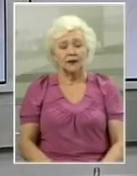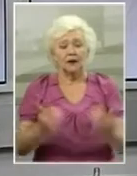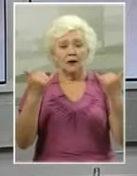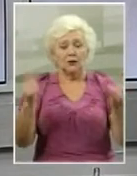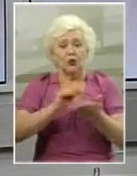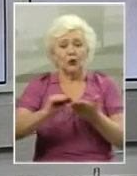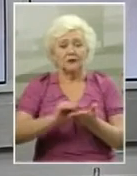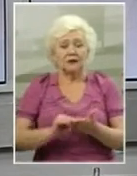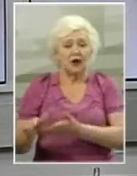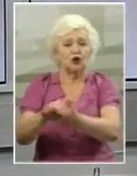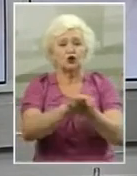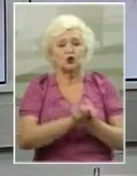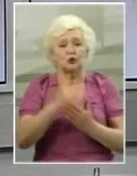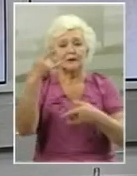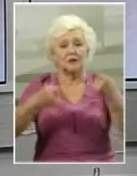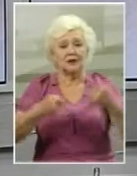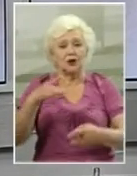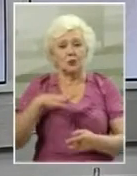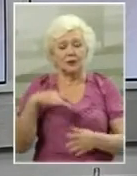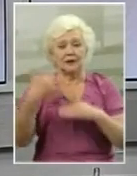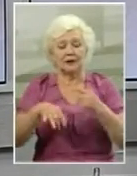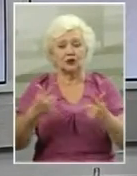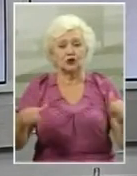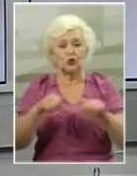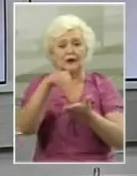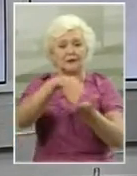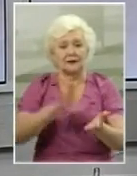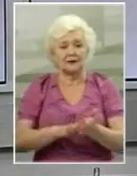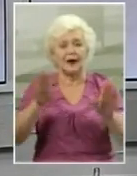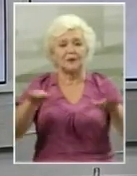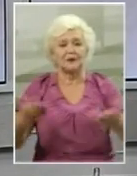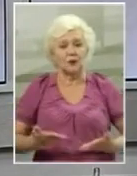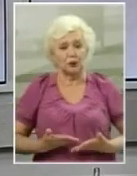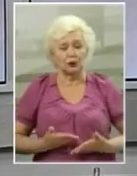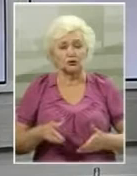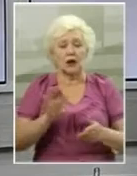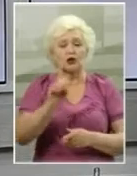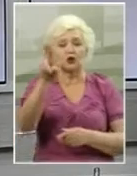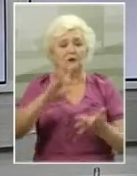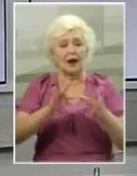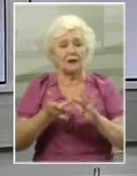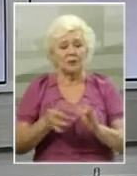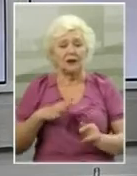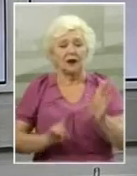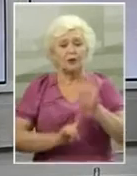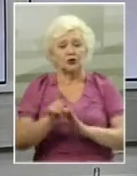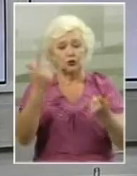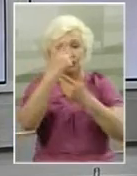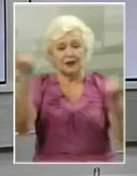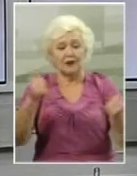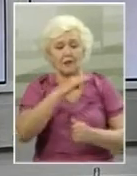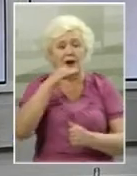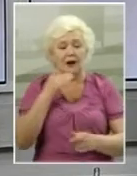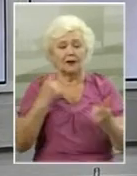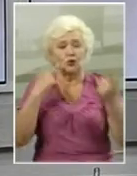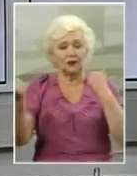Сьогодні кореспонденти Суспільного побували у Херсонському відділі реєстрації місця проживання. У соціальних мережах почало з'являтись чимало